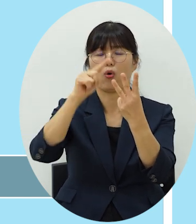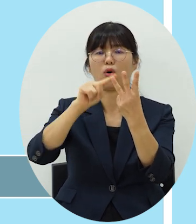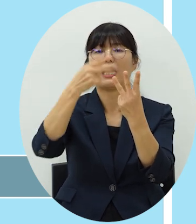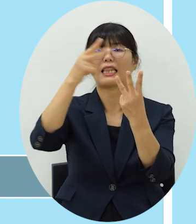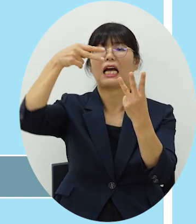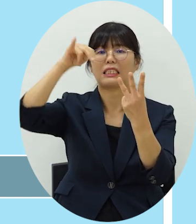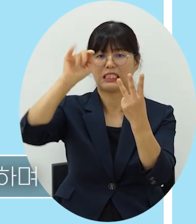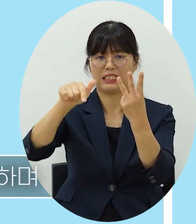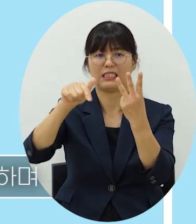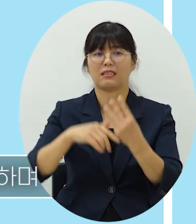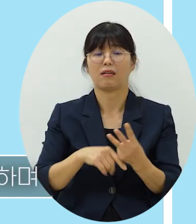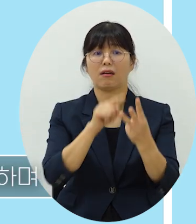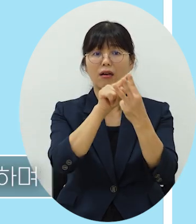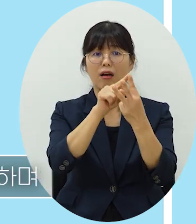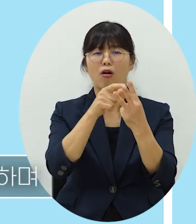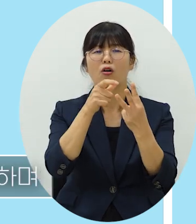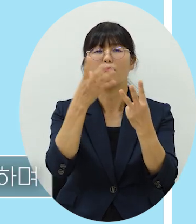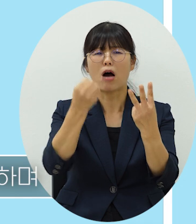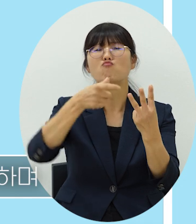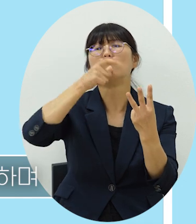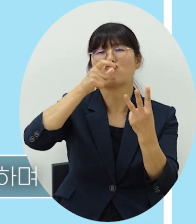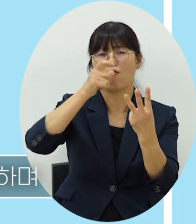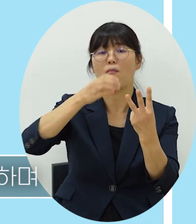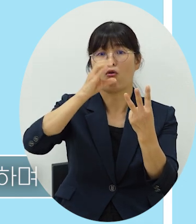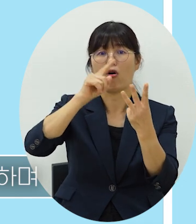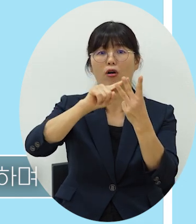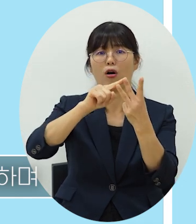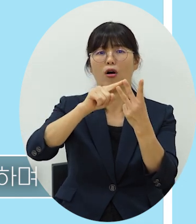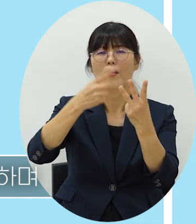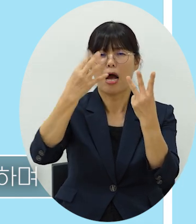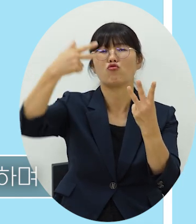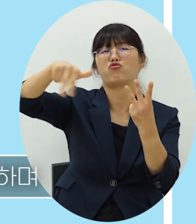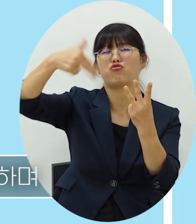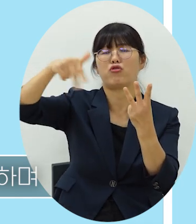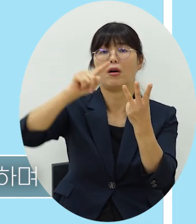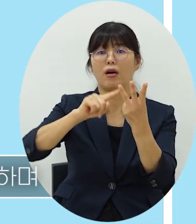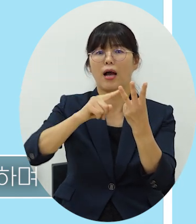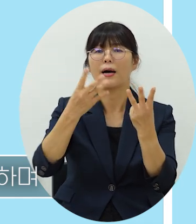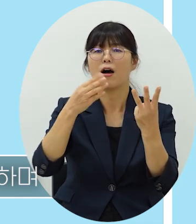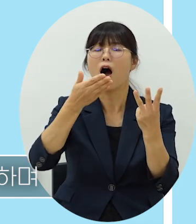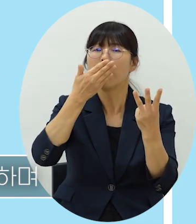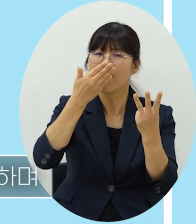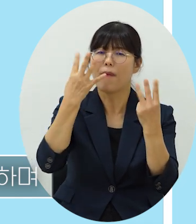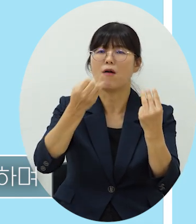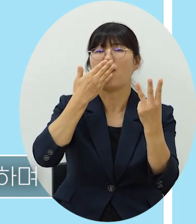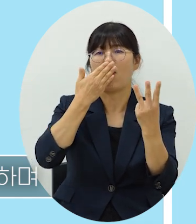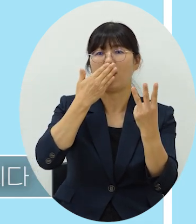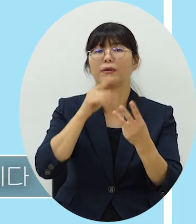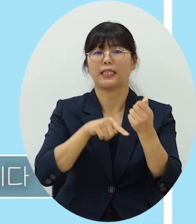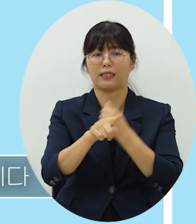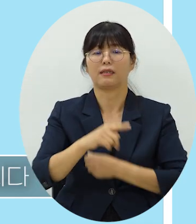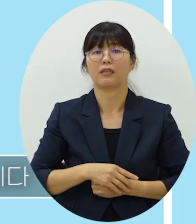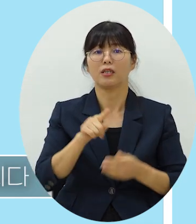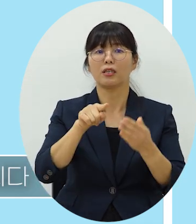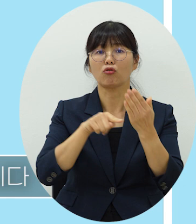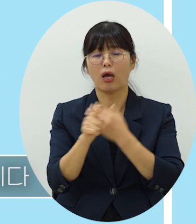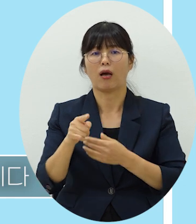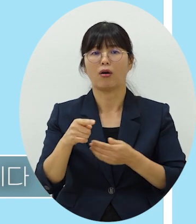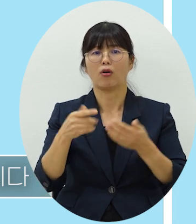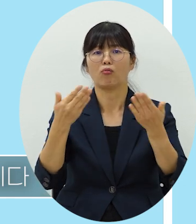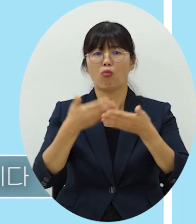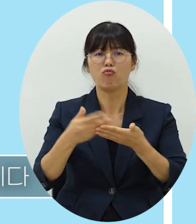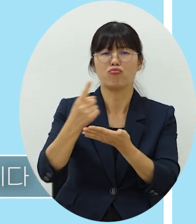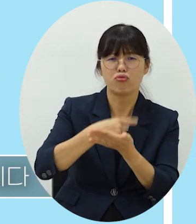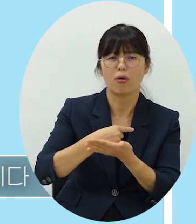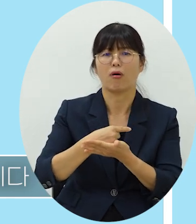다식이 있습니다. 이는 물을 많이 마시거나 소변을 많이 보고 많이 먹는다는 것을 의미하며, 이 외에도